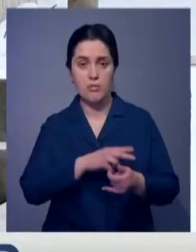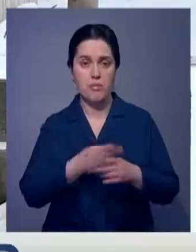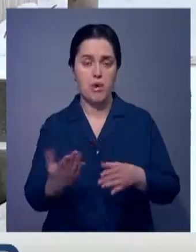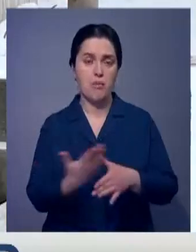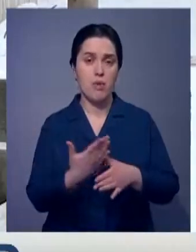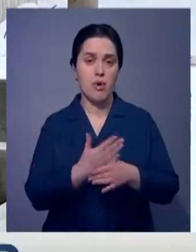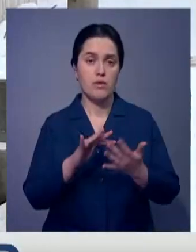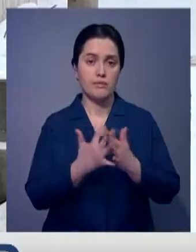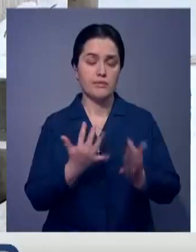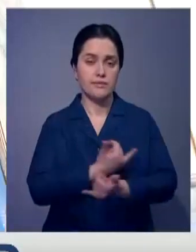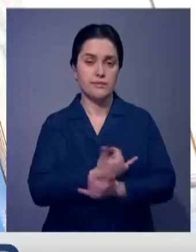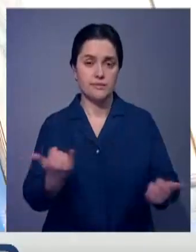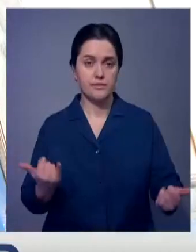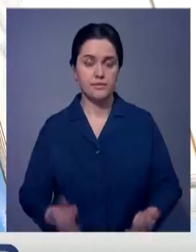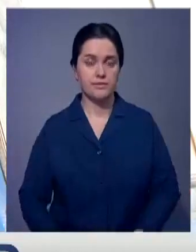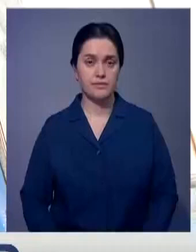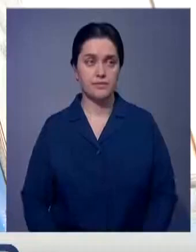помощник сельчанина.